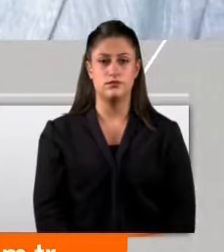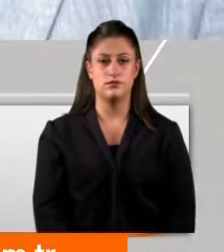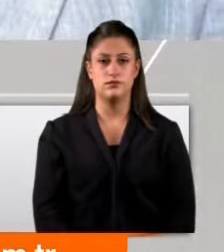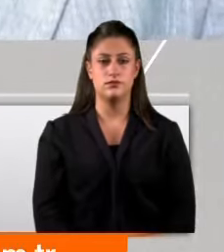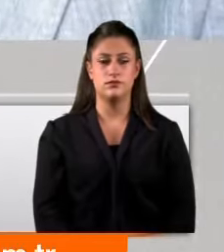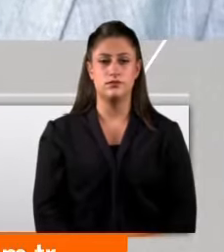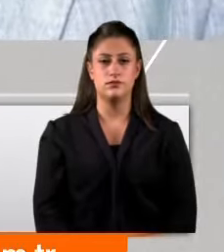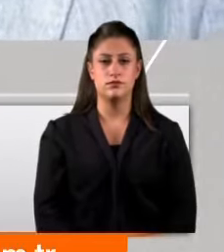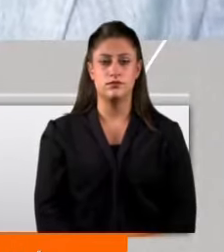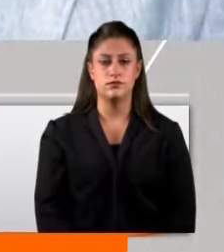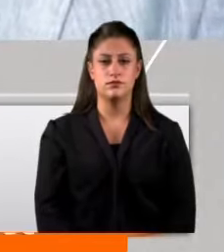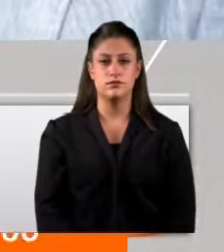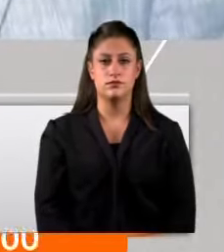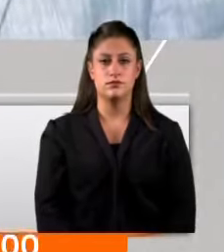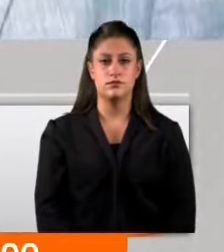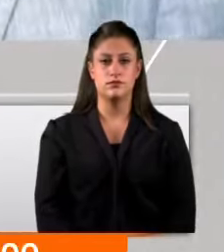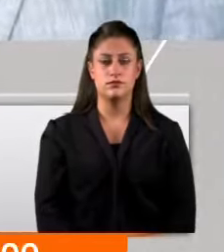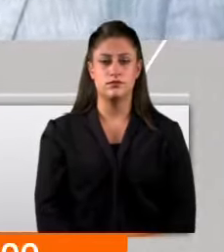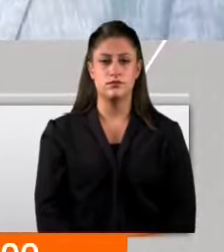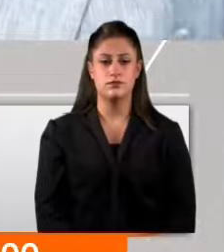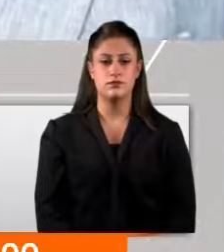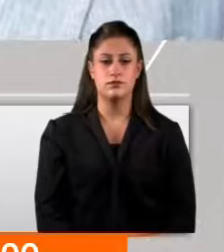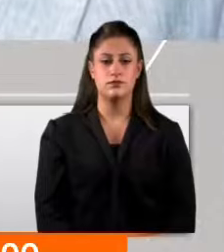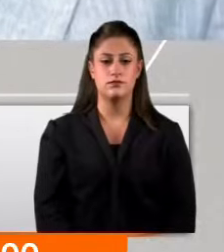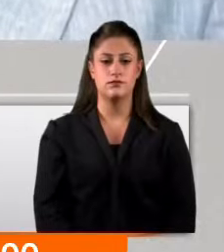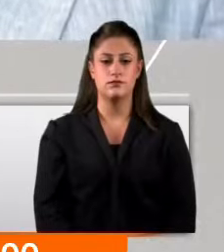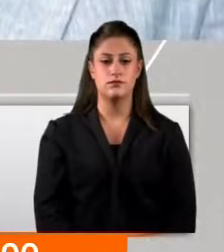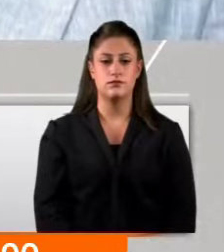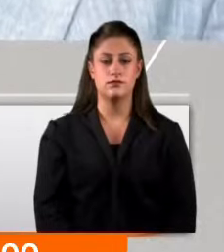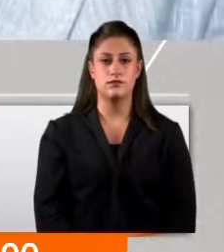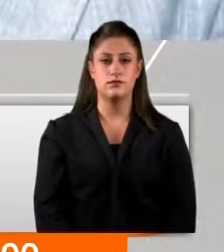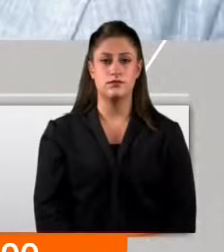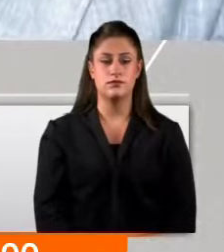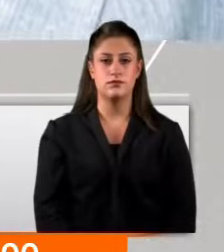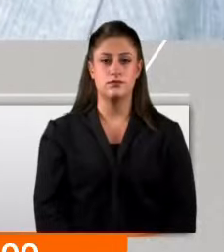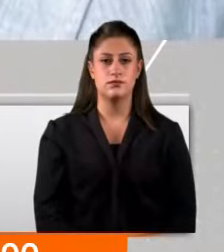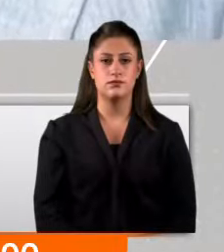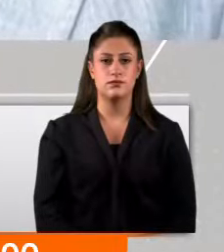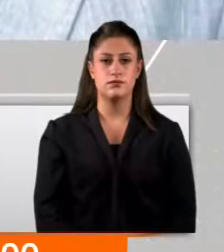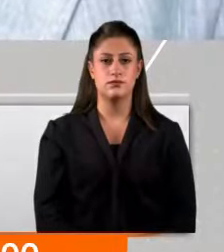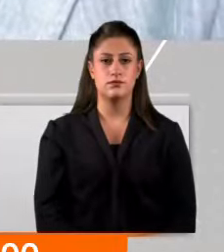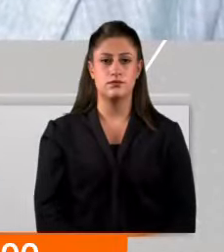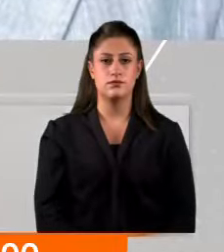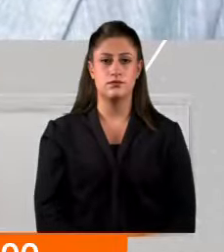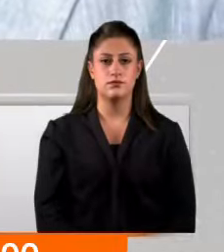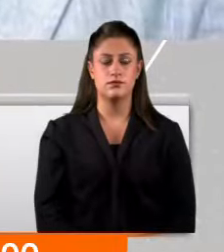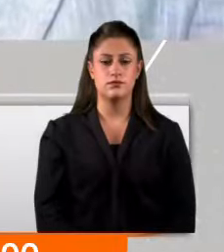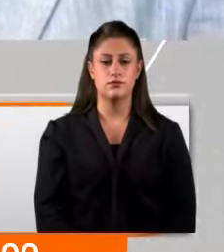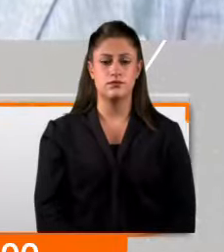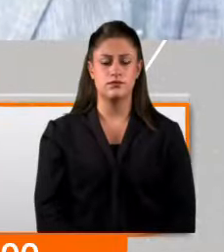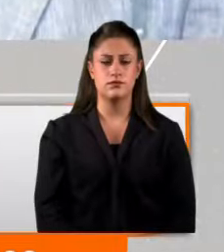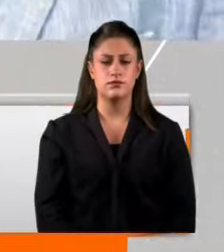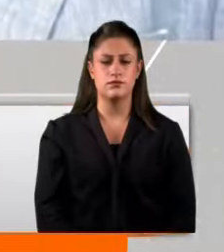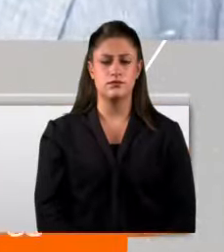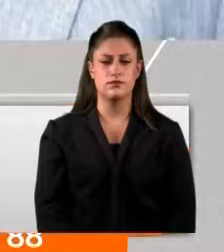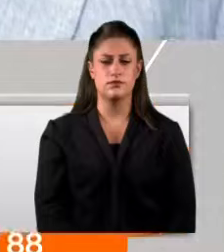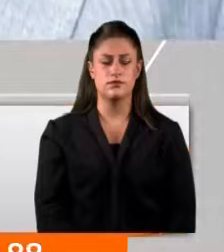aldığınız brüt maaş öne çıkıyor yeni sistemde daha çok prim günü olan daha yüksek emekli maaşı alacağı